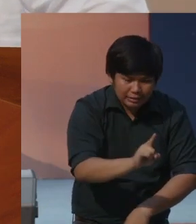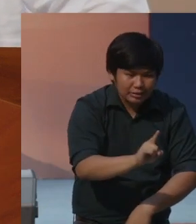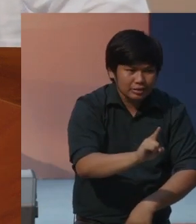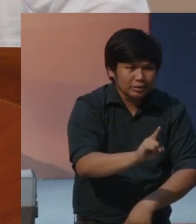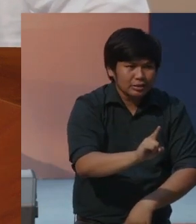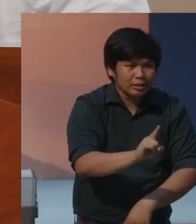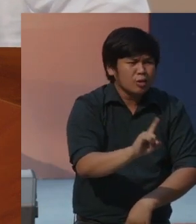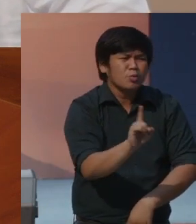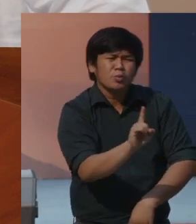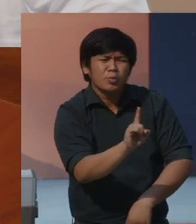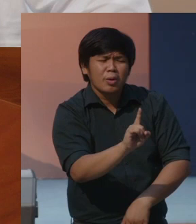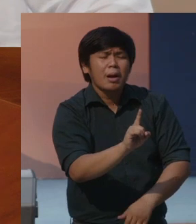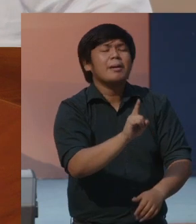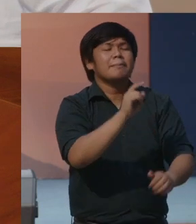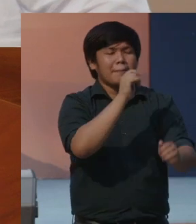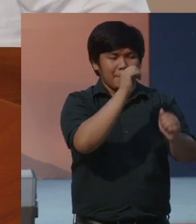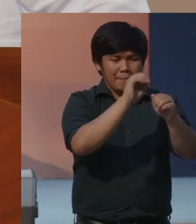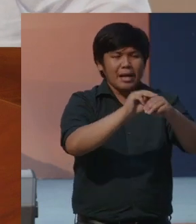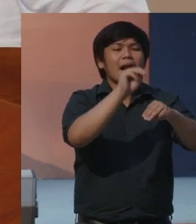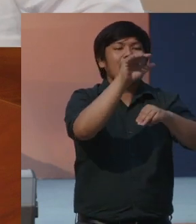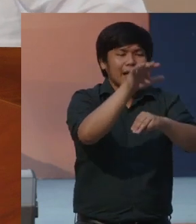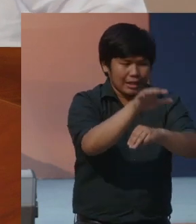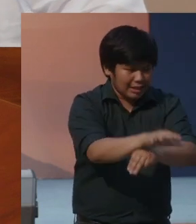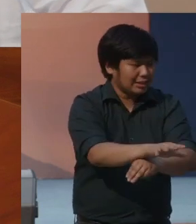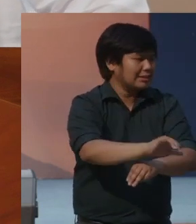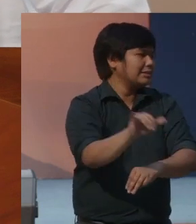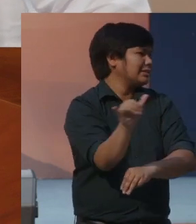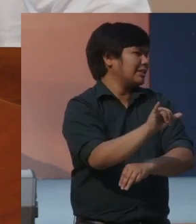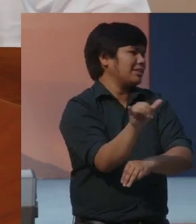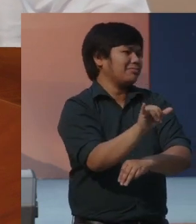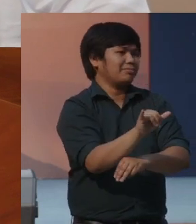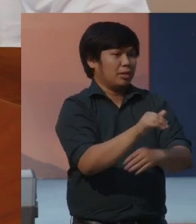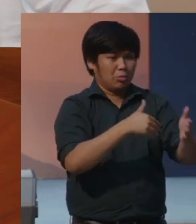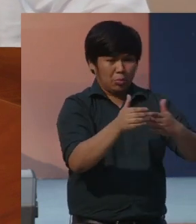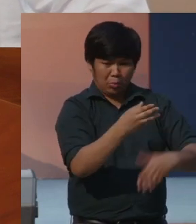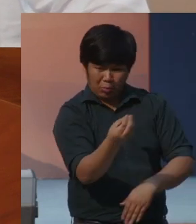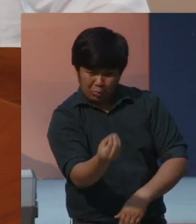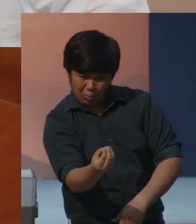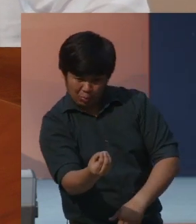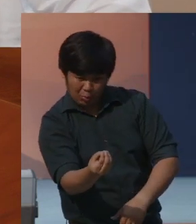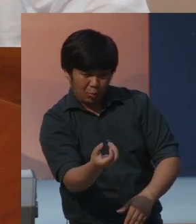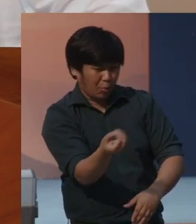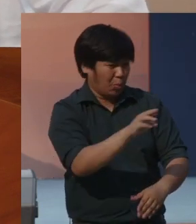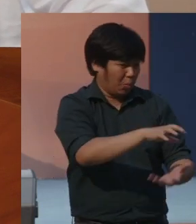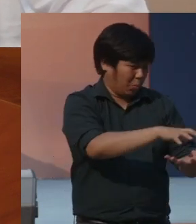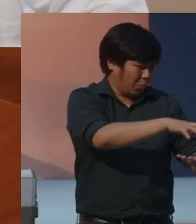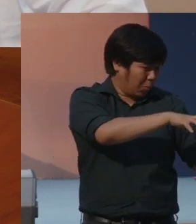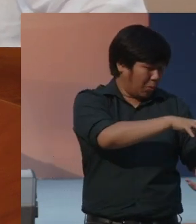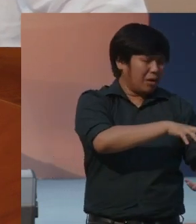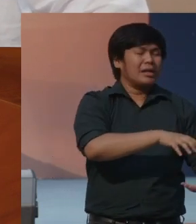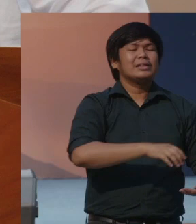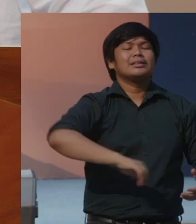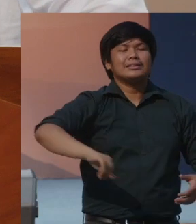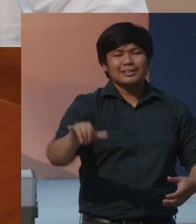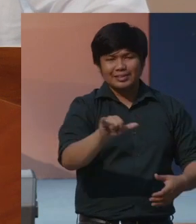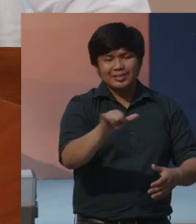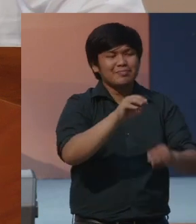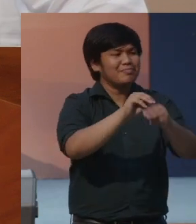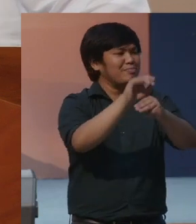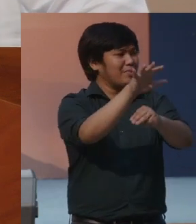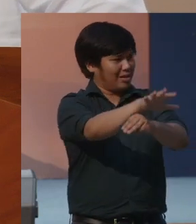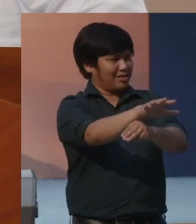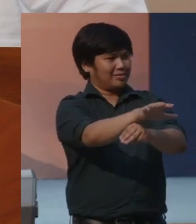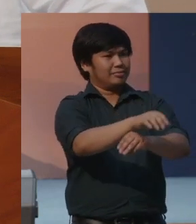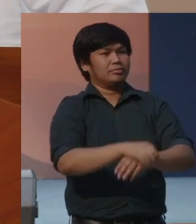mirakulo. Kahit na gaano kaliit. Ang kwento natin ay tungkol sa isang